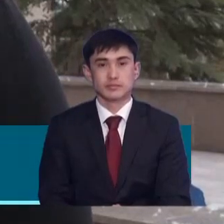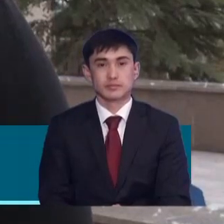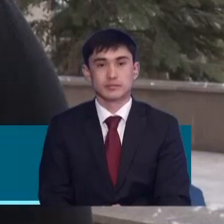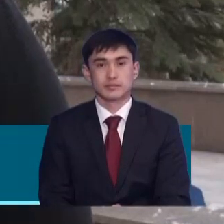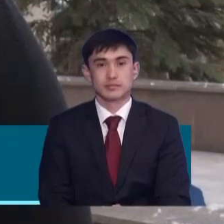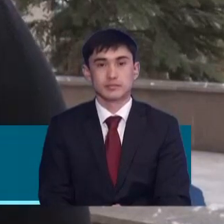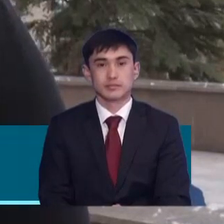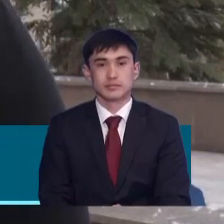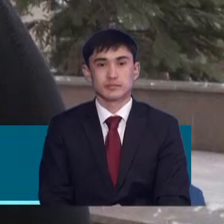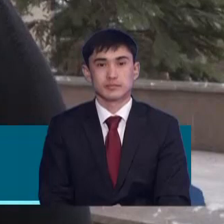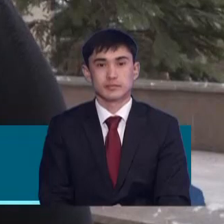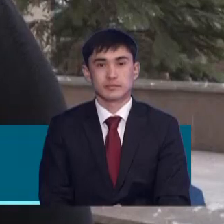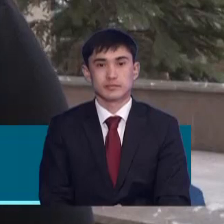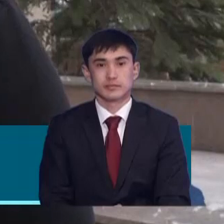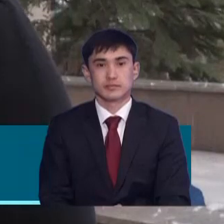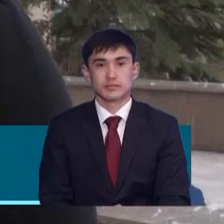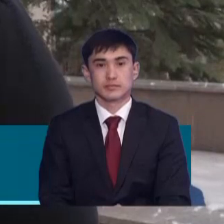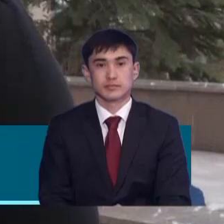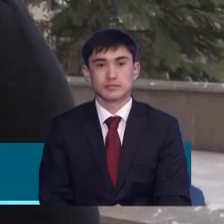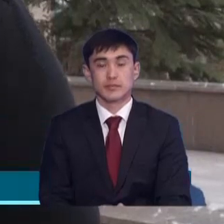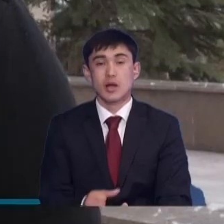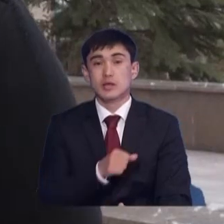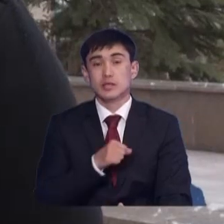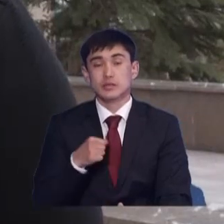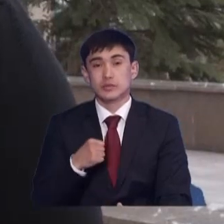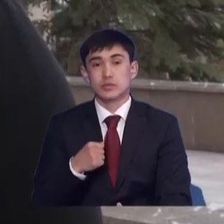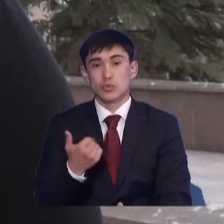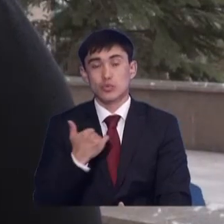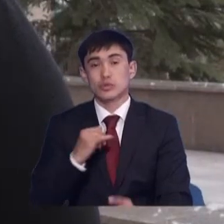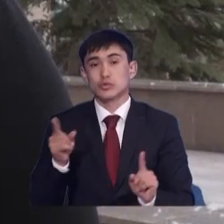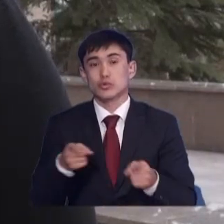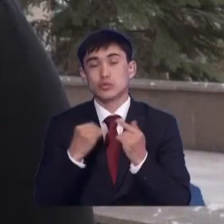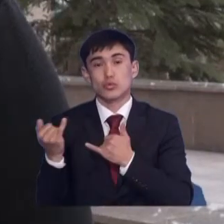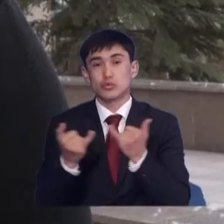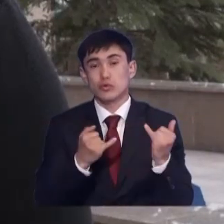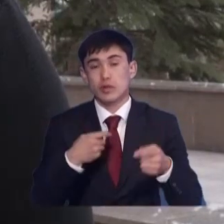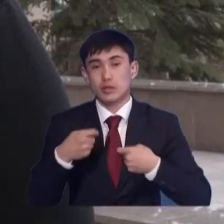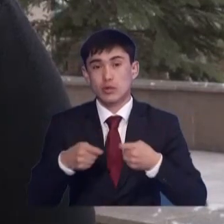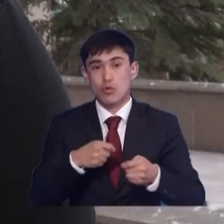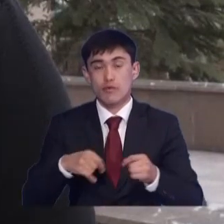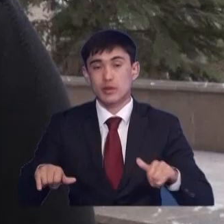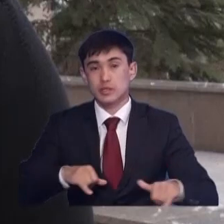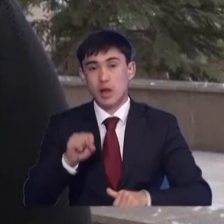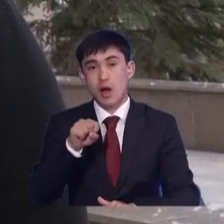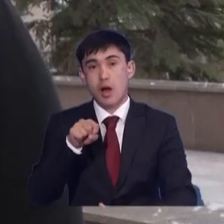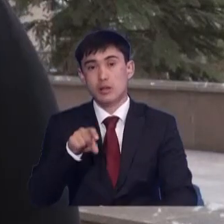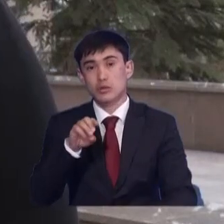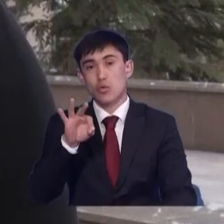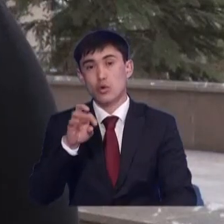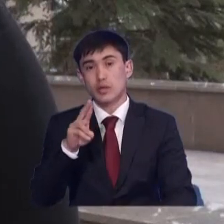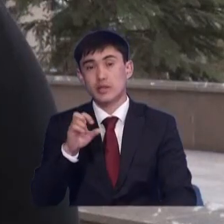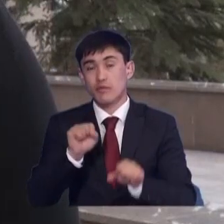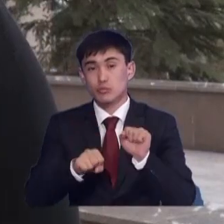тегін тұруға мүмкіндікке қол жеткізілді. Со своей стороны, мы создали условия для торговли на рынке Алтын Орда. Это